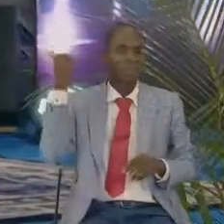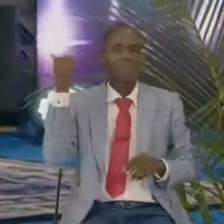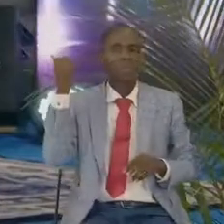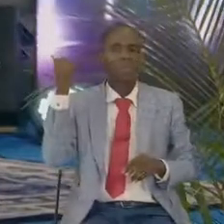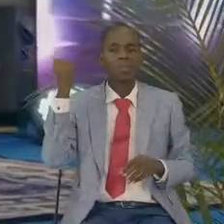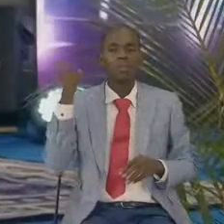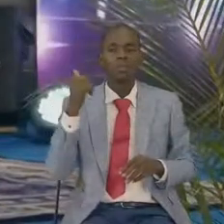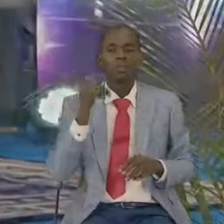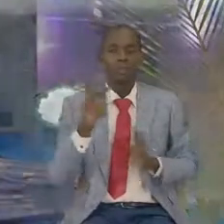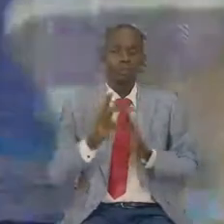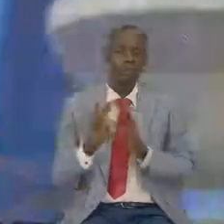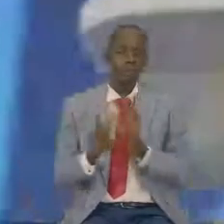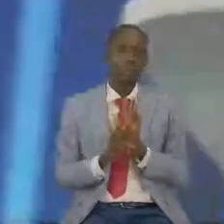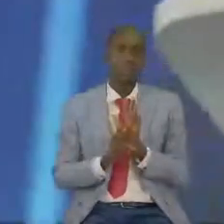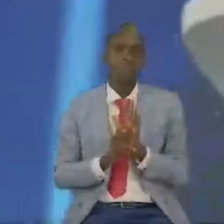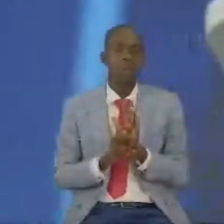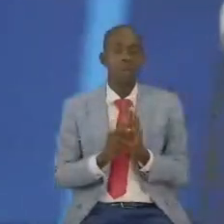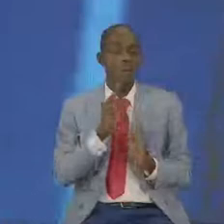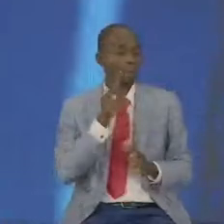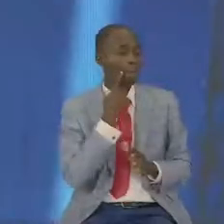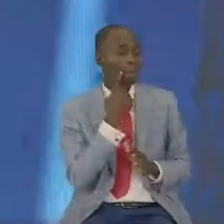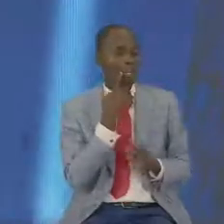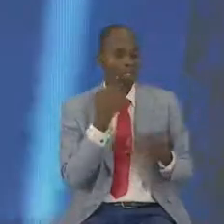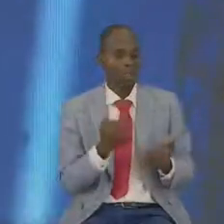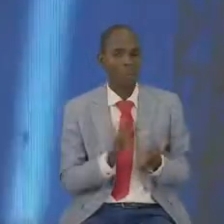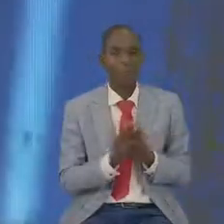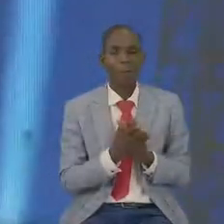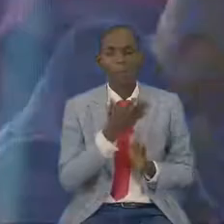C'est meilleur maintenant. J'ai dit amen, meilleur.